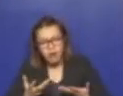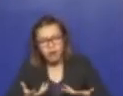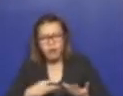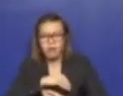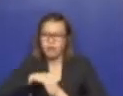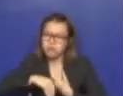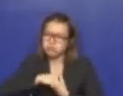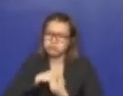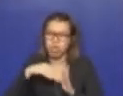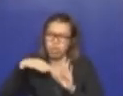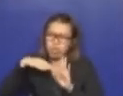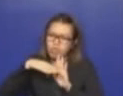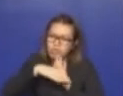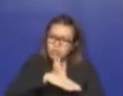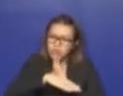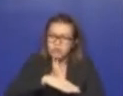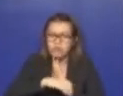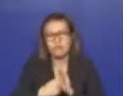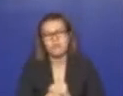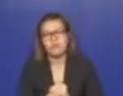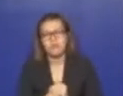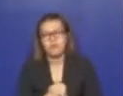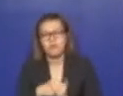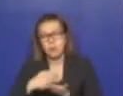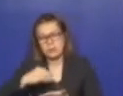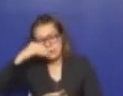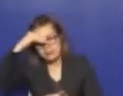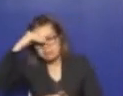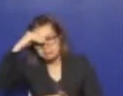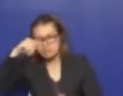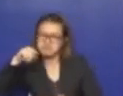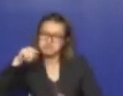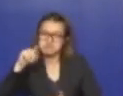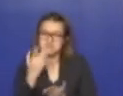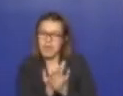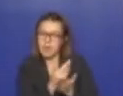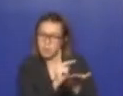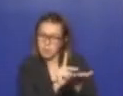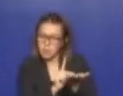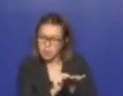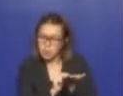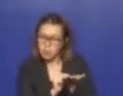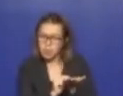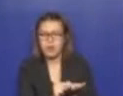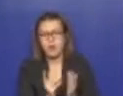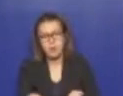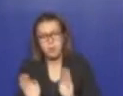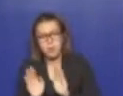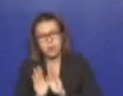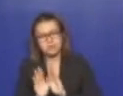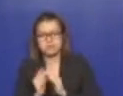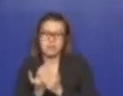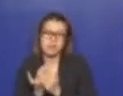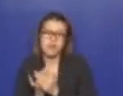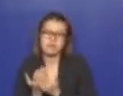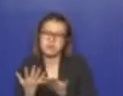จก็ย่ำแย่ผู้เรียนเองบางครั้งผู้กู้เองแม้แต่ครอบครัวก็ตกงาน